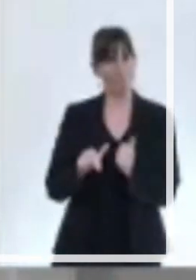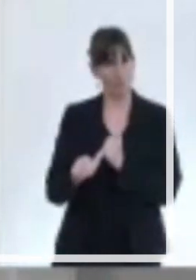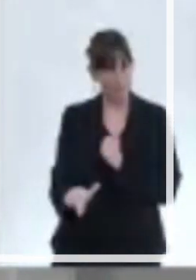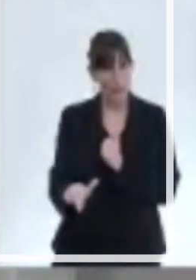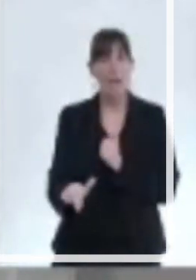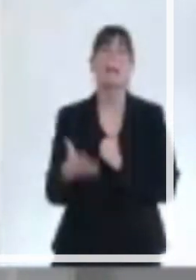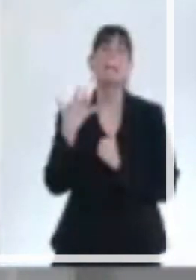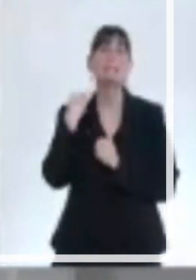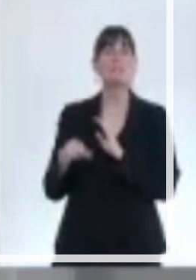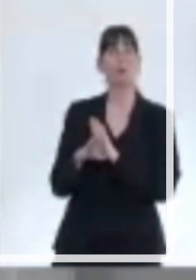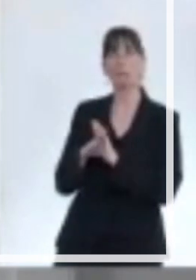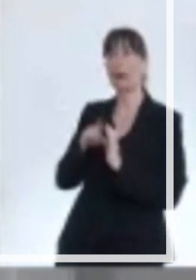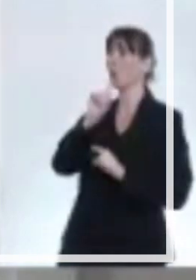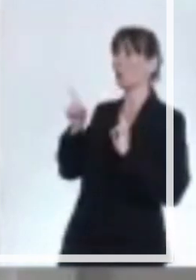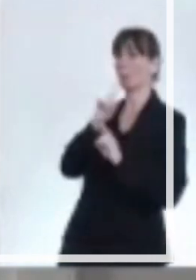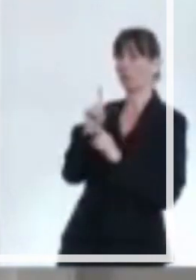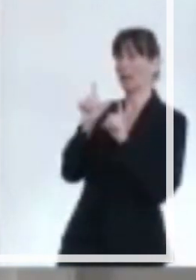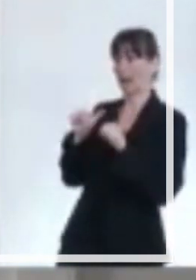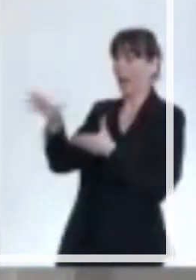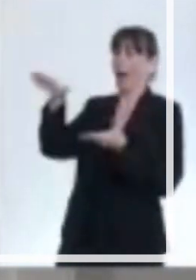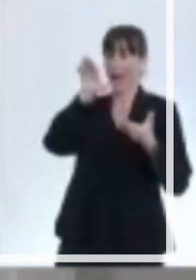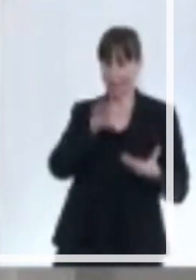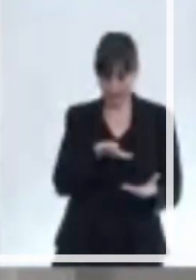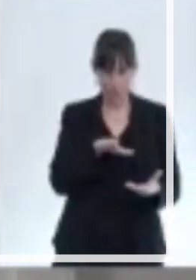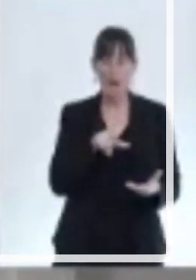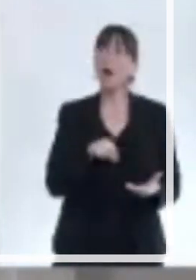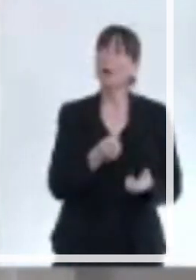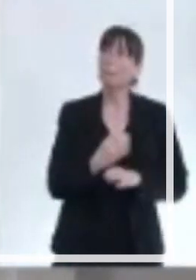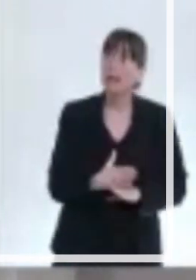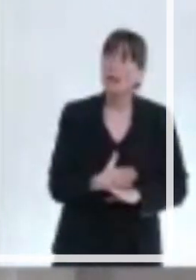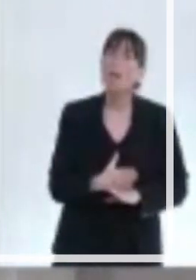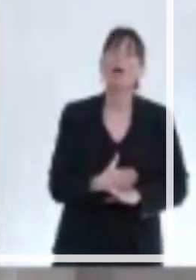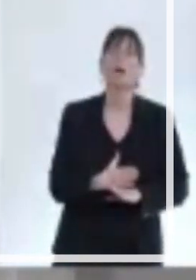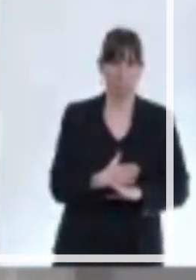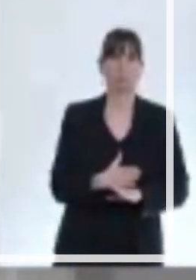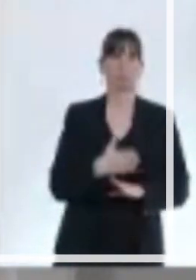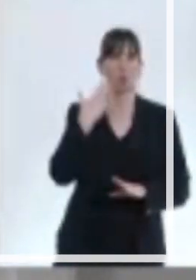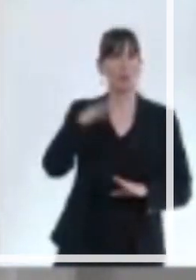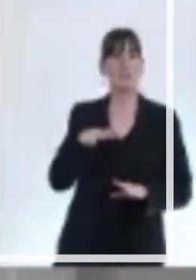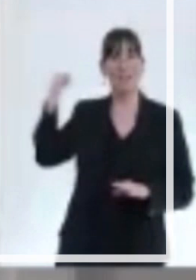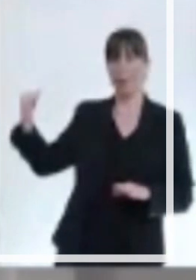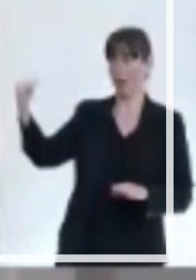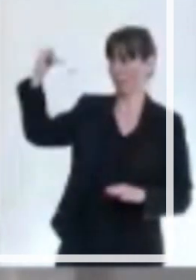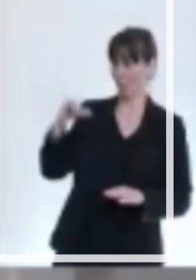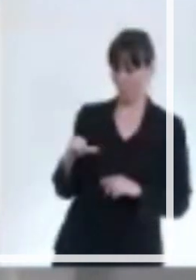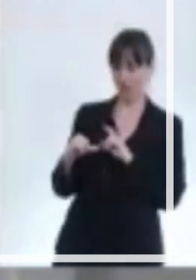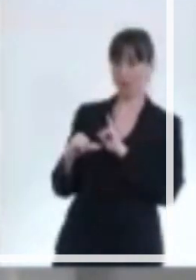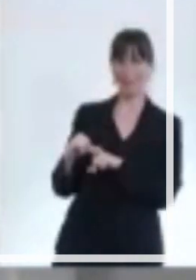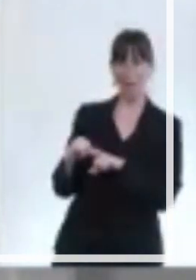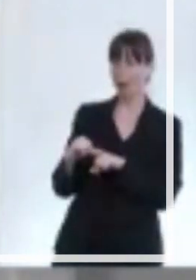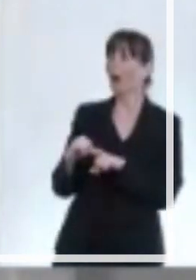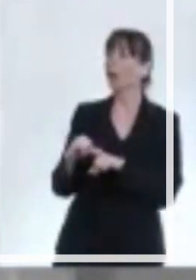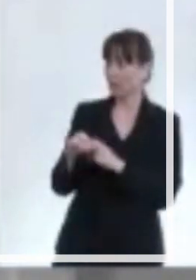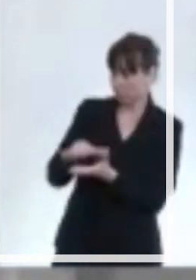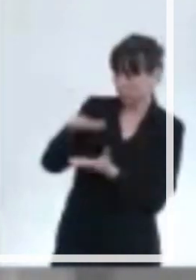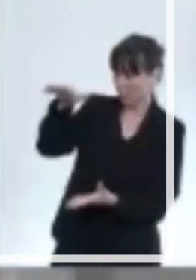nous avons commandés sont effectivement sur le territoire national que à la minute où l'avion qui doit mener les masques atterri sur le tarmac des aéroports